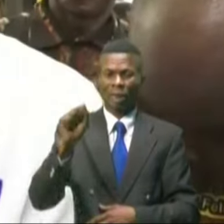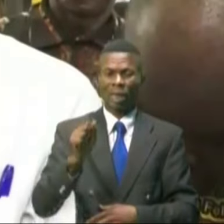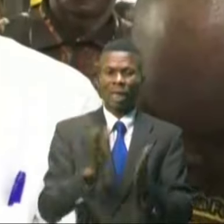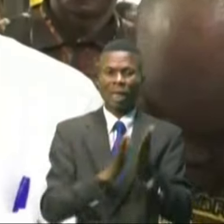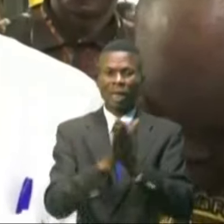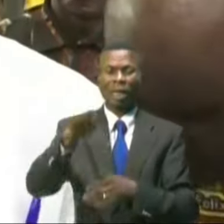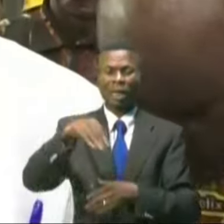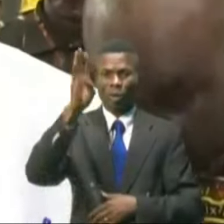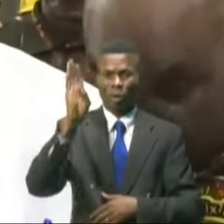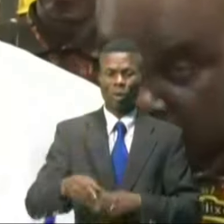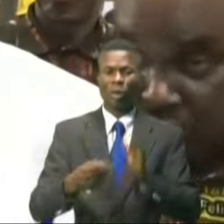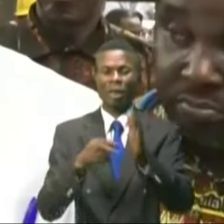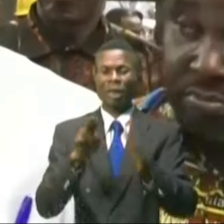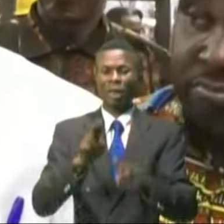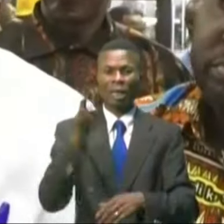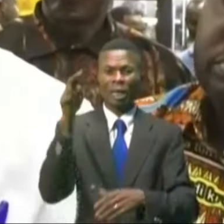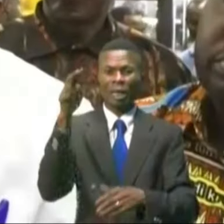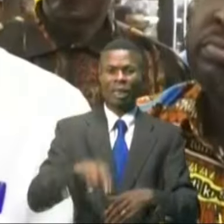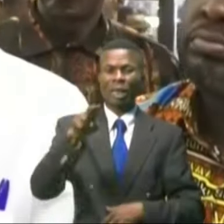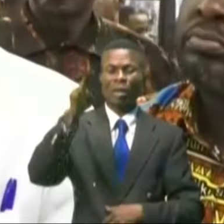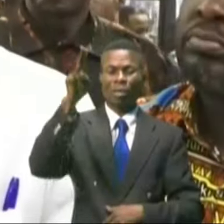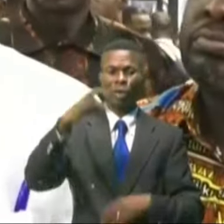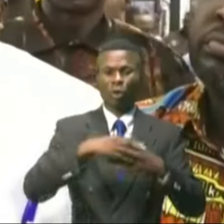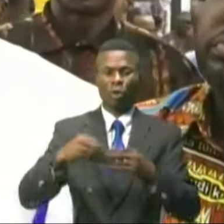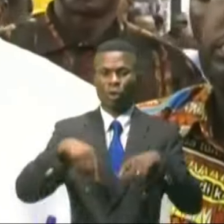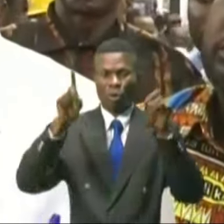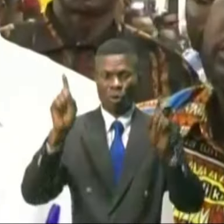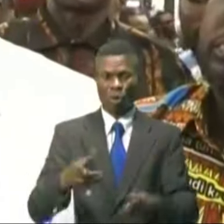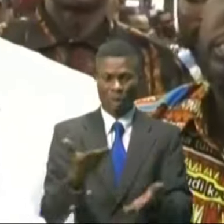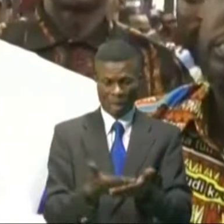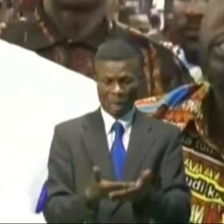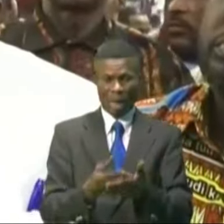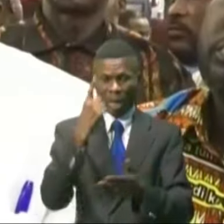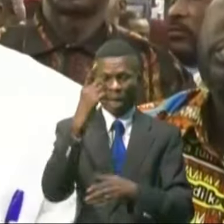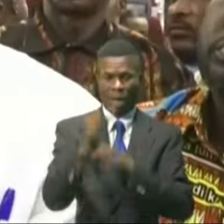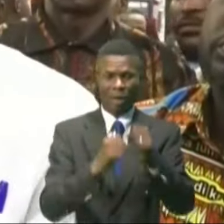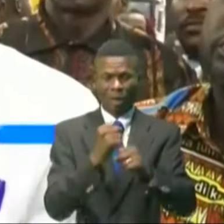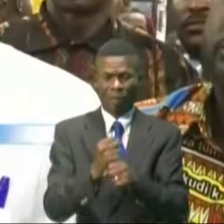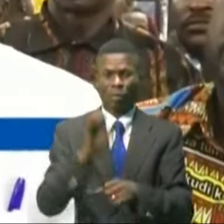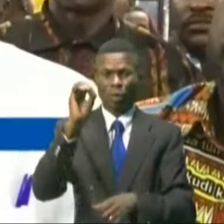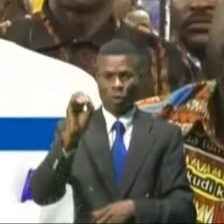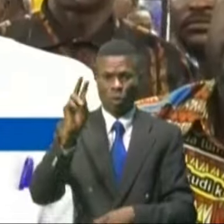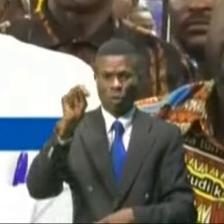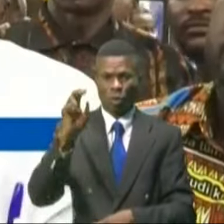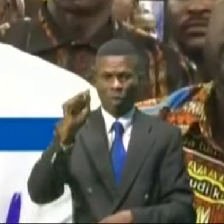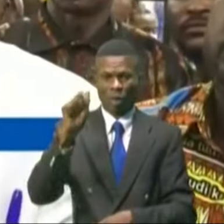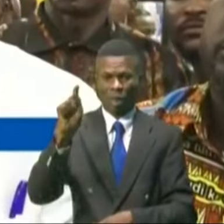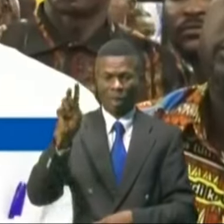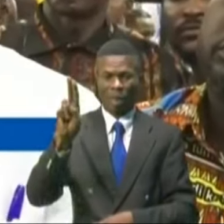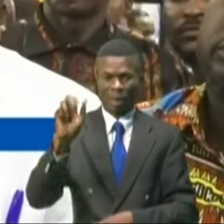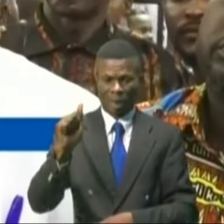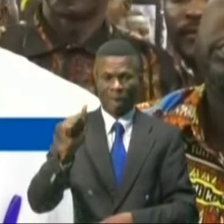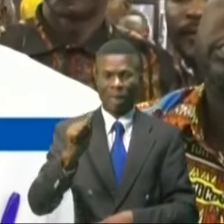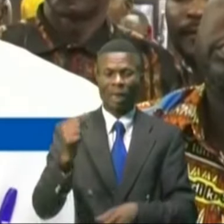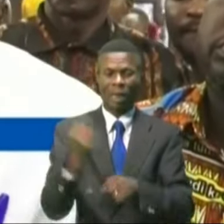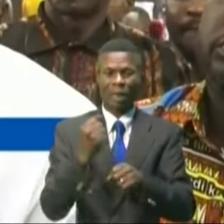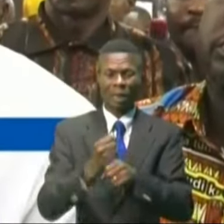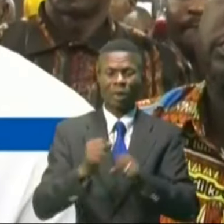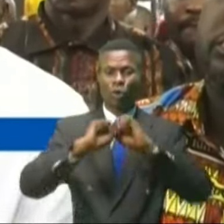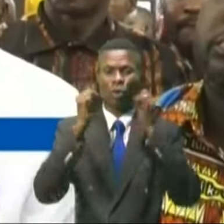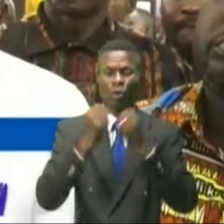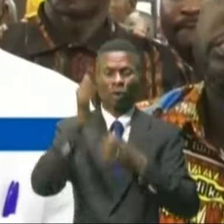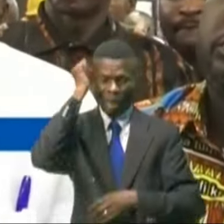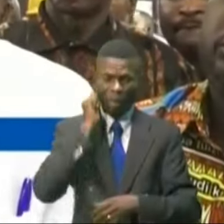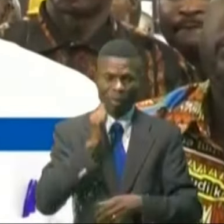représente 2 millions de dollars l'année. Alors que l'ONATRA, mensuellement,